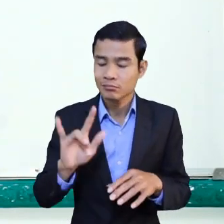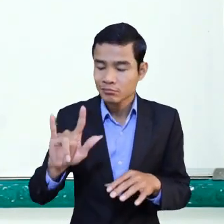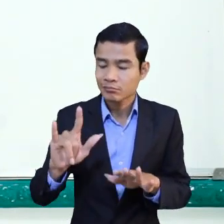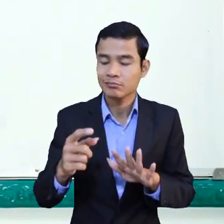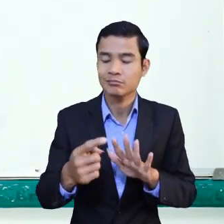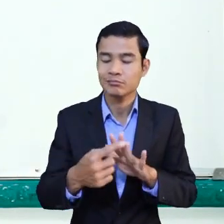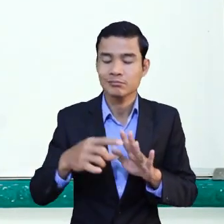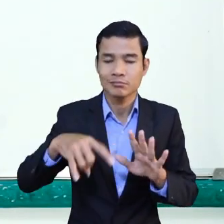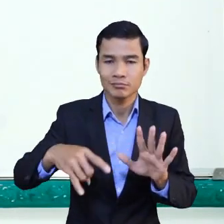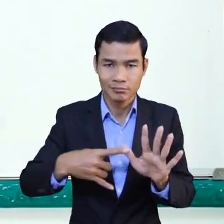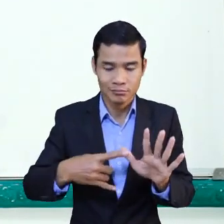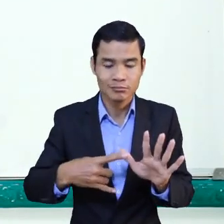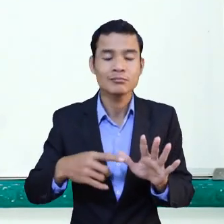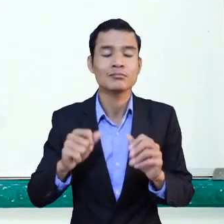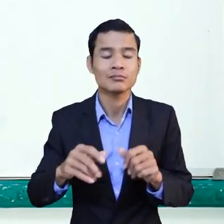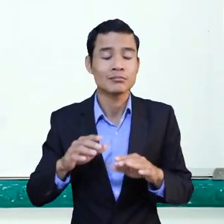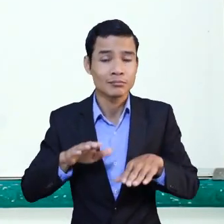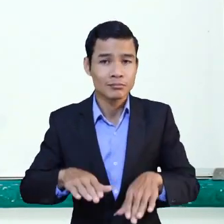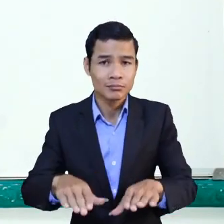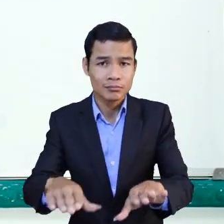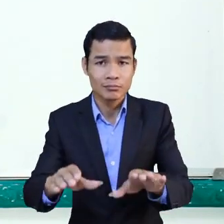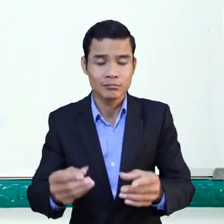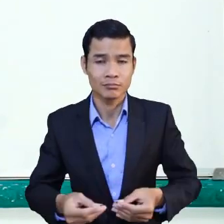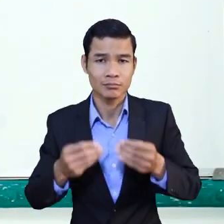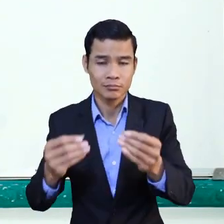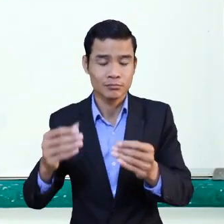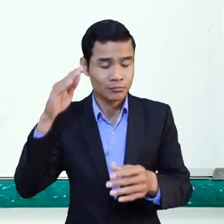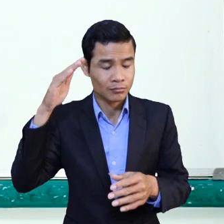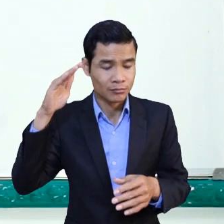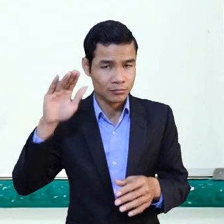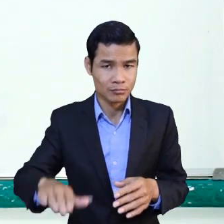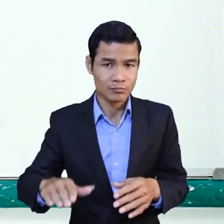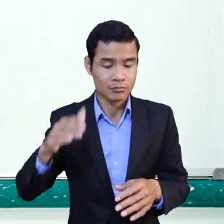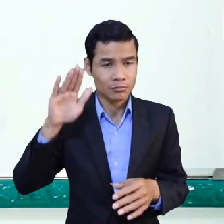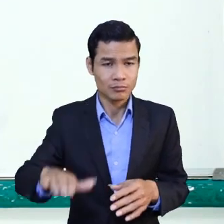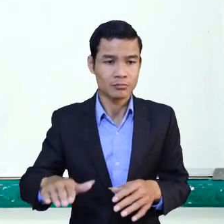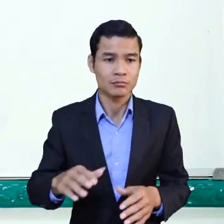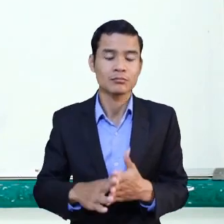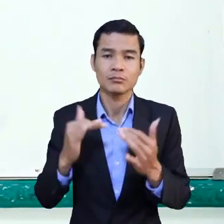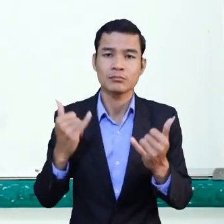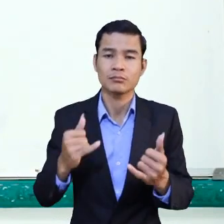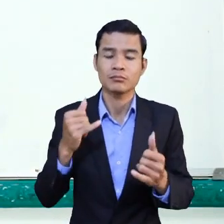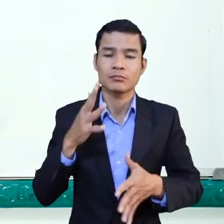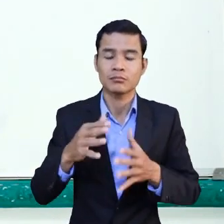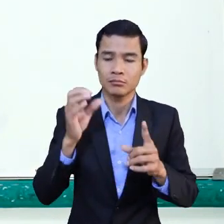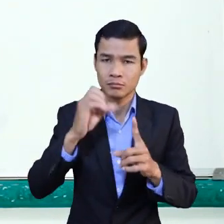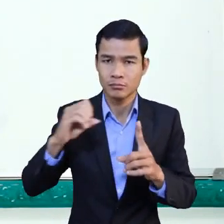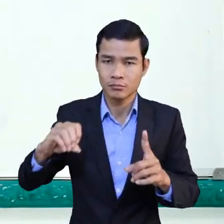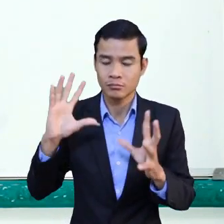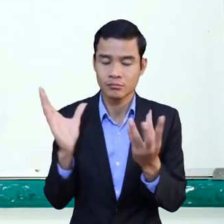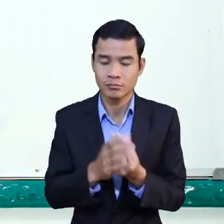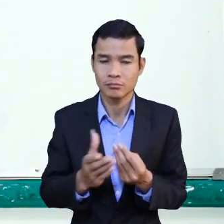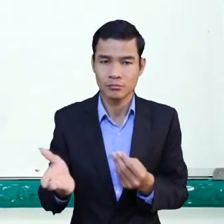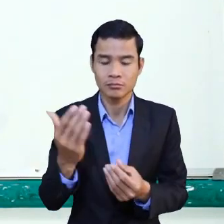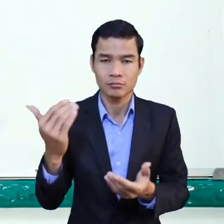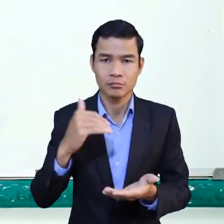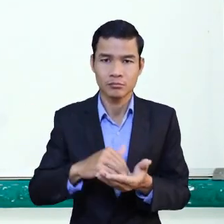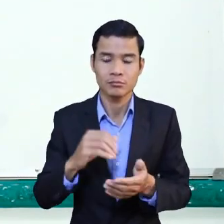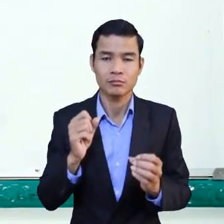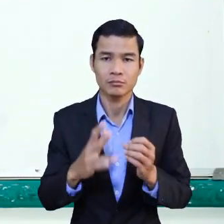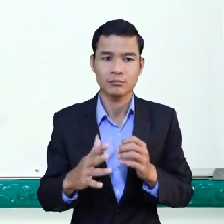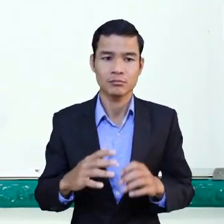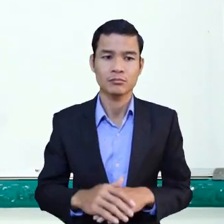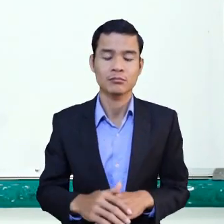កូនណាដេអីមិញដេខោឥឡូវកូនកូនចូលរួមថាលបាសពេញលេងជាមួយអ្នកគ្រូម្ដងទៀតចាប់ផ្ដើ